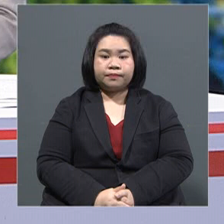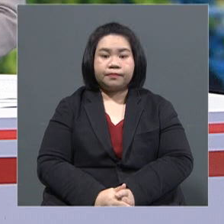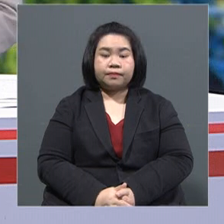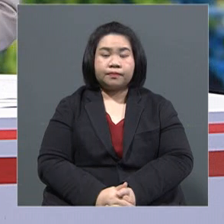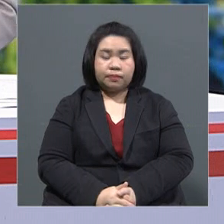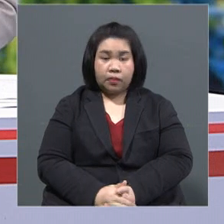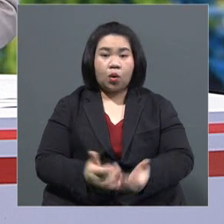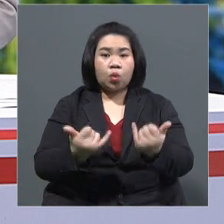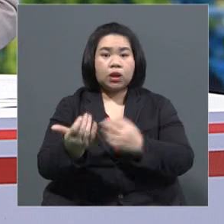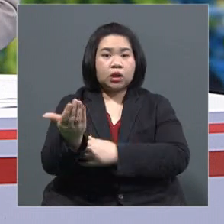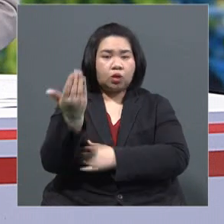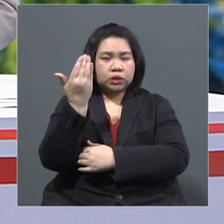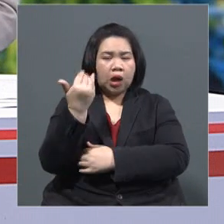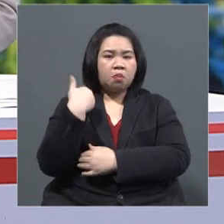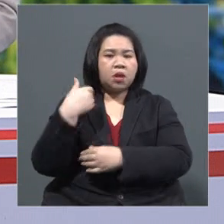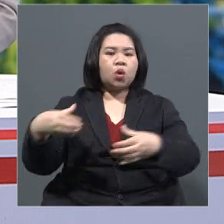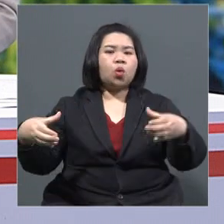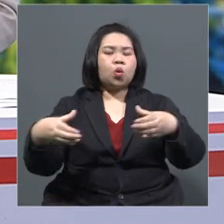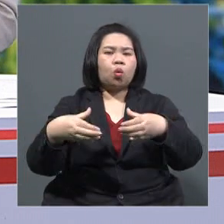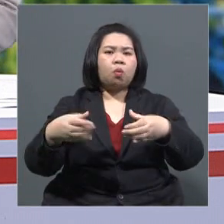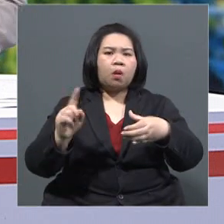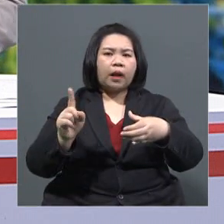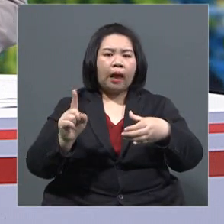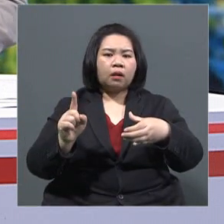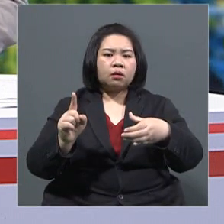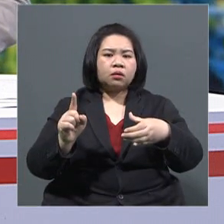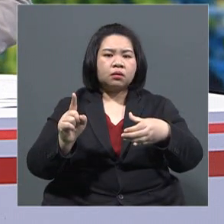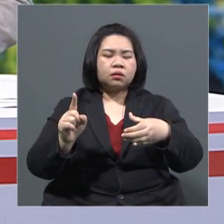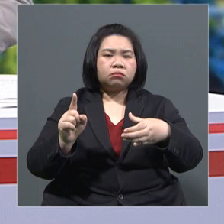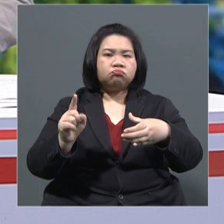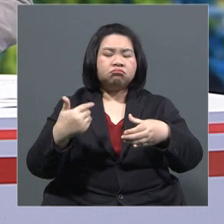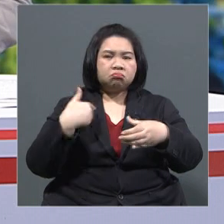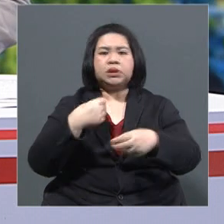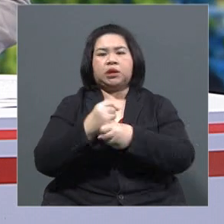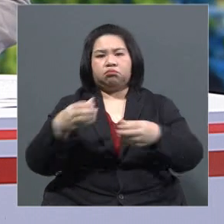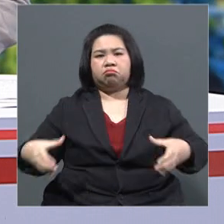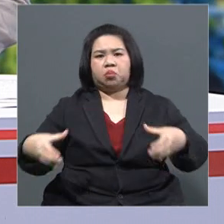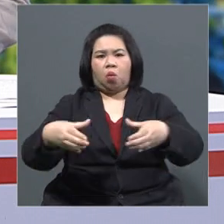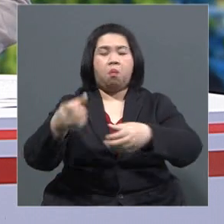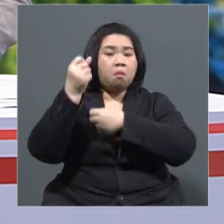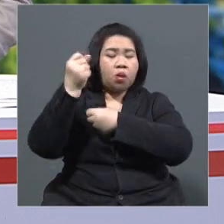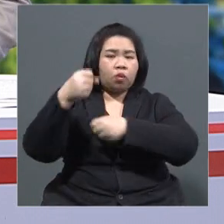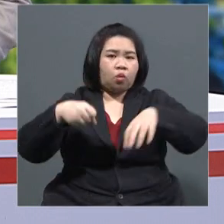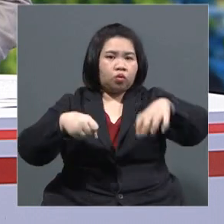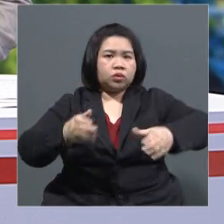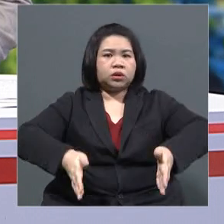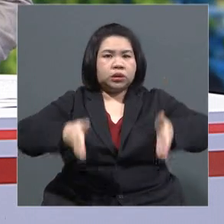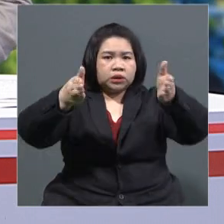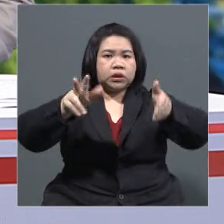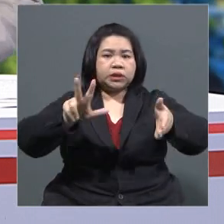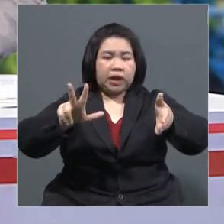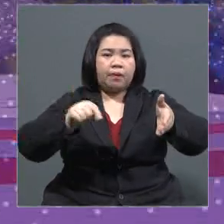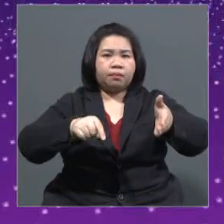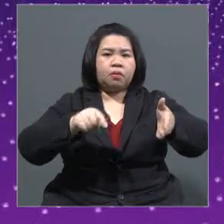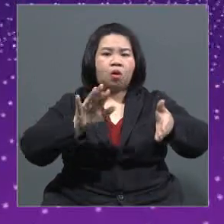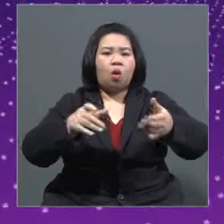แล้วเมื่อเช้านี้นะคะก็มีกลุ่มกระบวนการประชาชนเพื่อสังคมที่เป็นธรรมหรือว่าพมนะคะไปรวมตัวกันที่อาคารชินวัตร 3ค่ะซึ่งก็เป็นที่ทำ